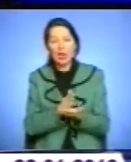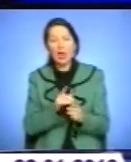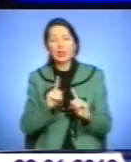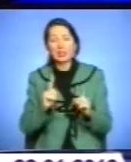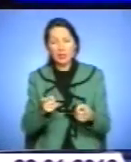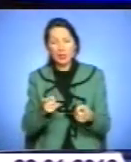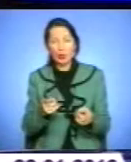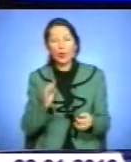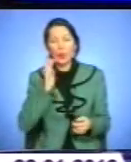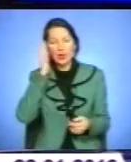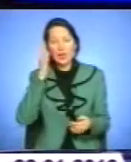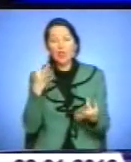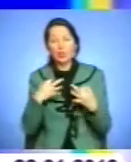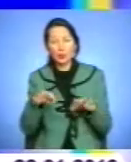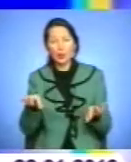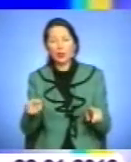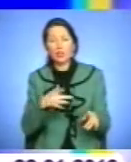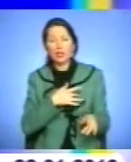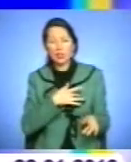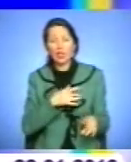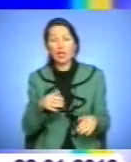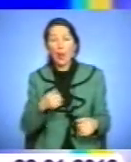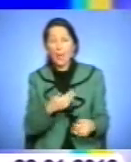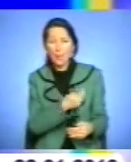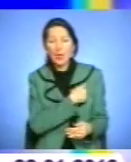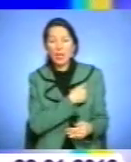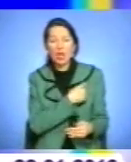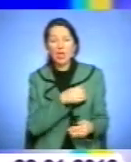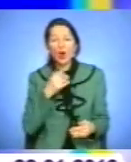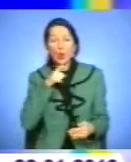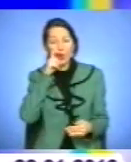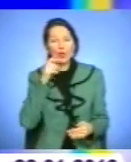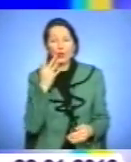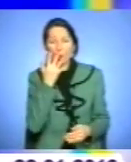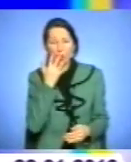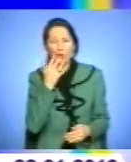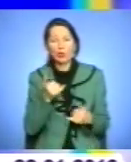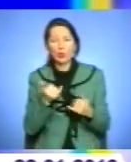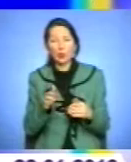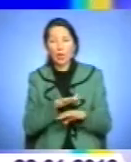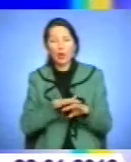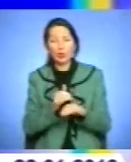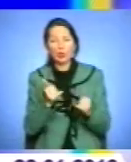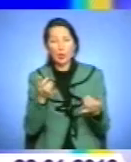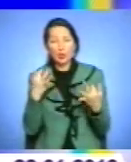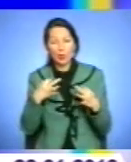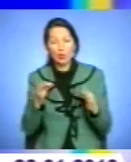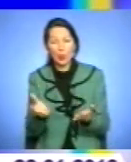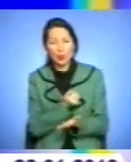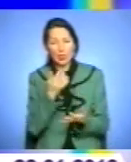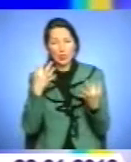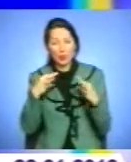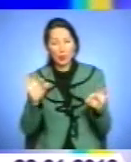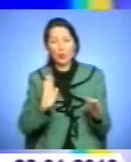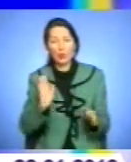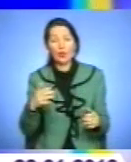щире прагнення українського народу до здобуття свободи були визначальними на всіх етапах нашого державотворення, результатом